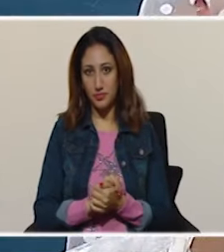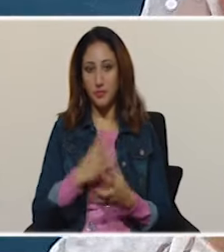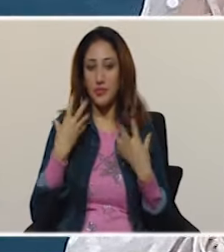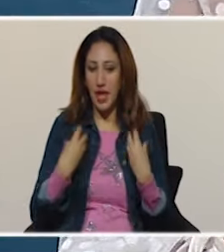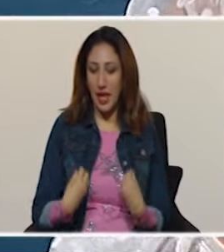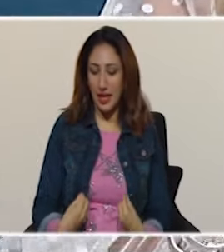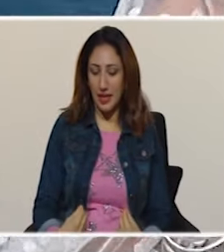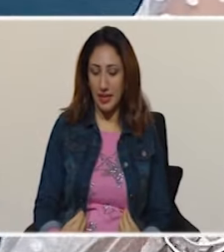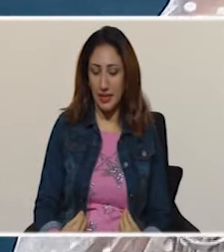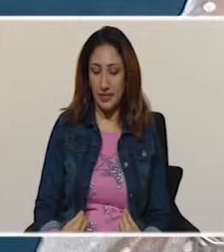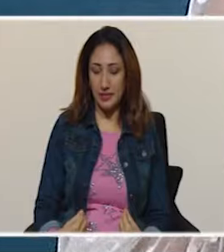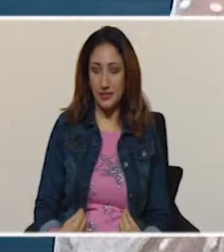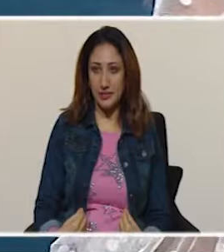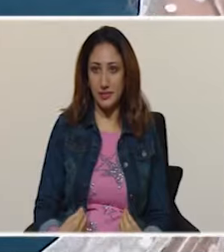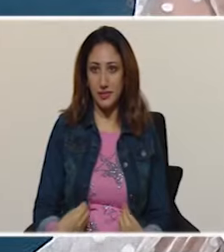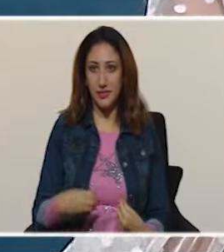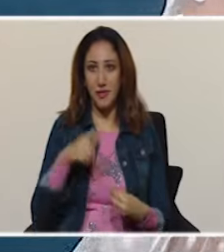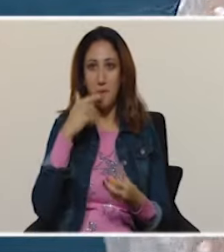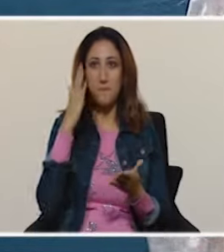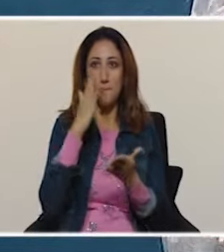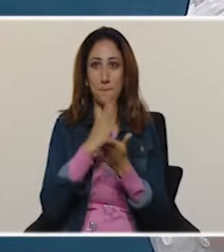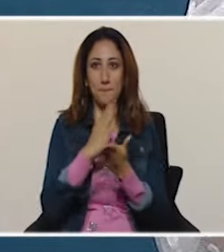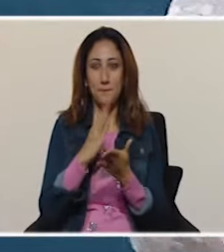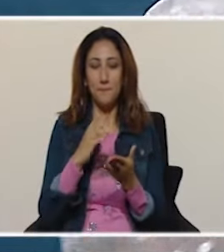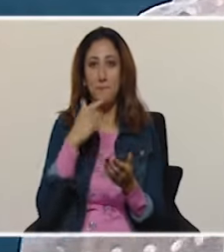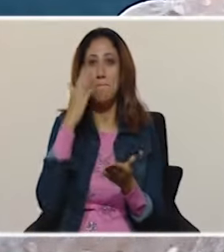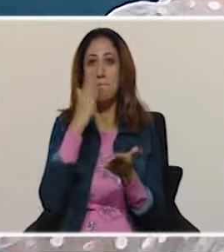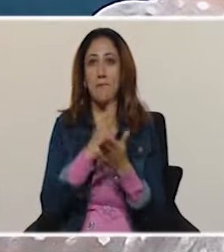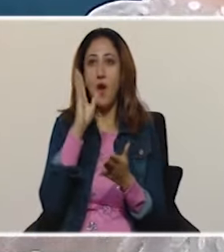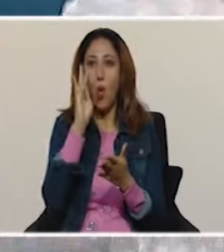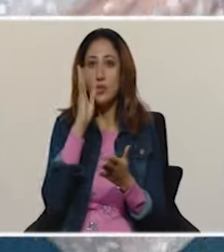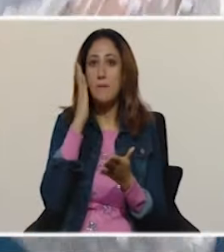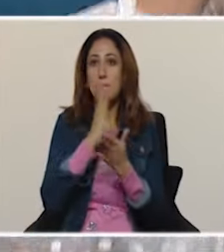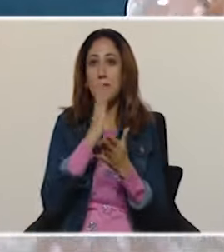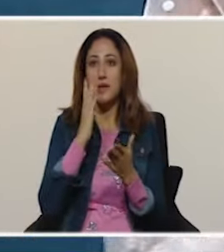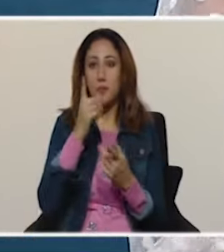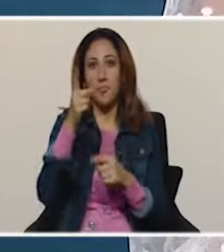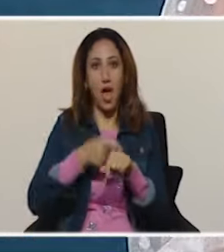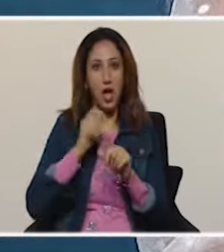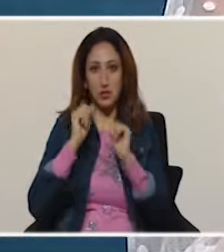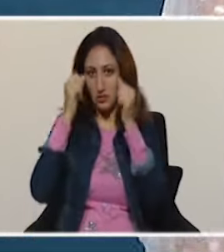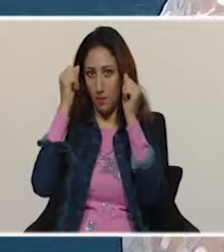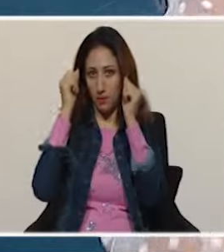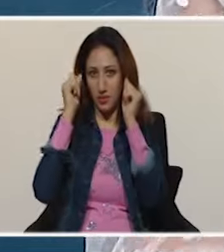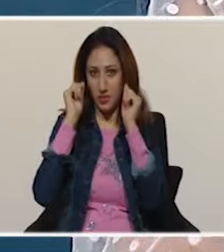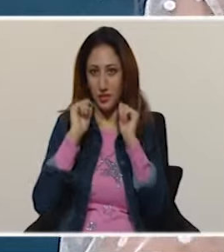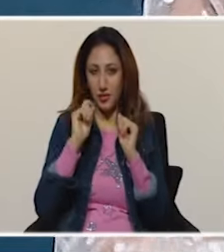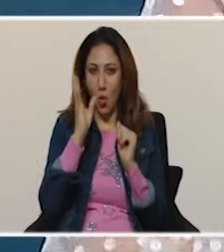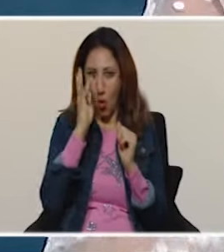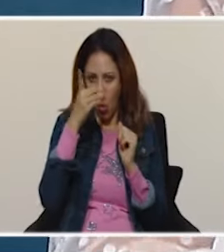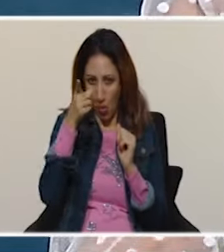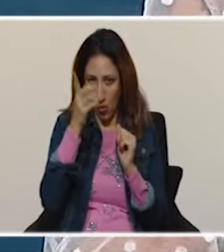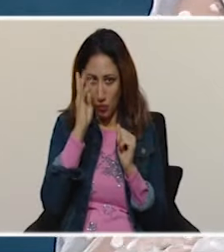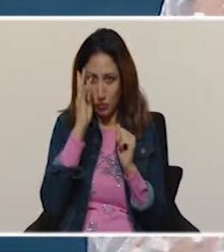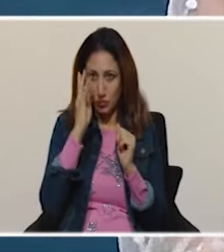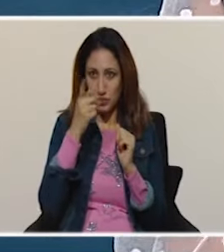هادي عنده برود اعصاب اسم الله. وانا بركان رامت لي اوسيدي، بحب يرتب، بحب